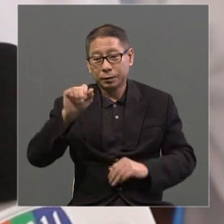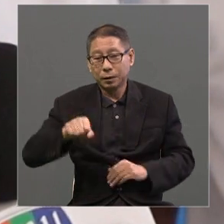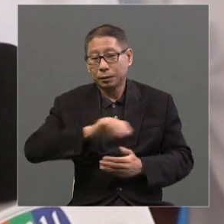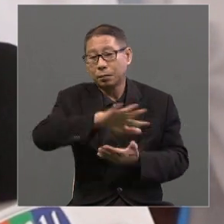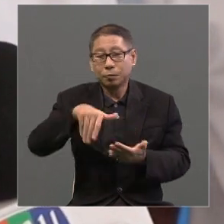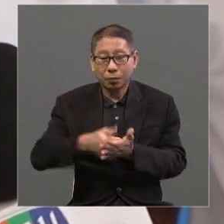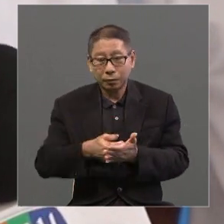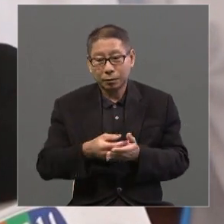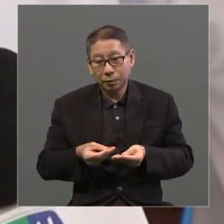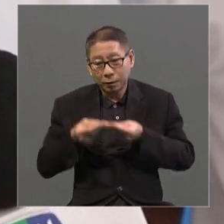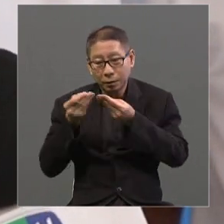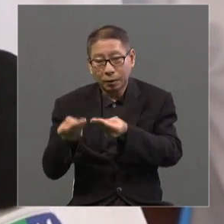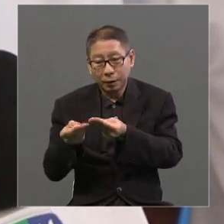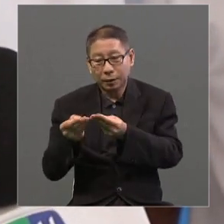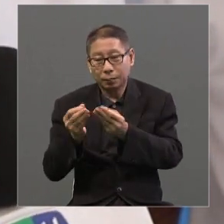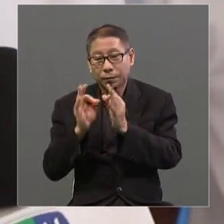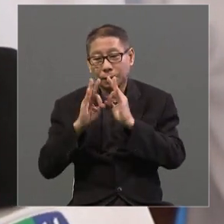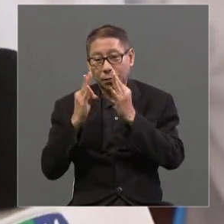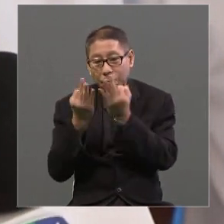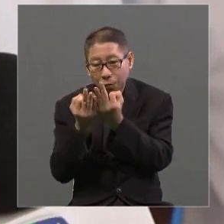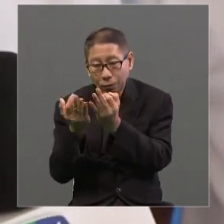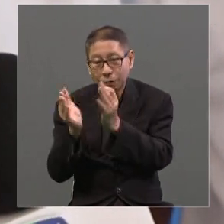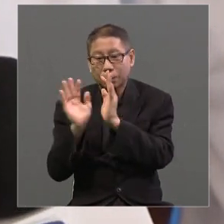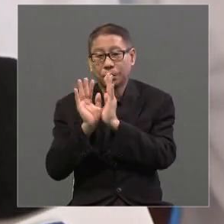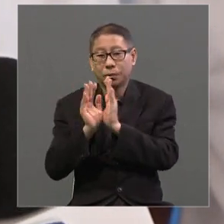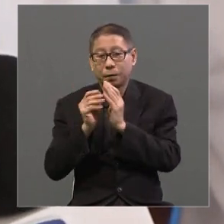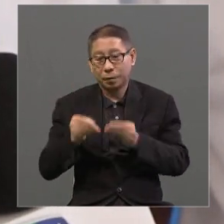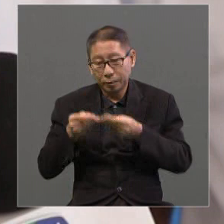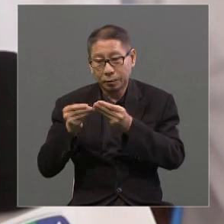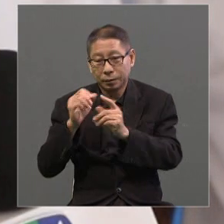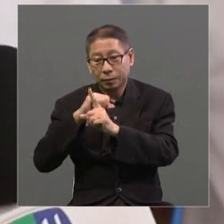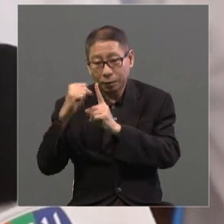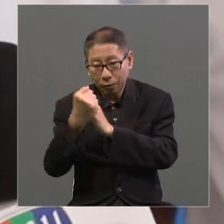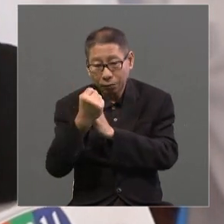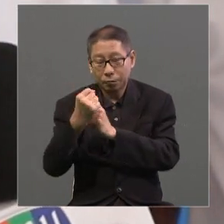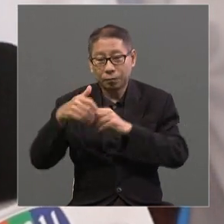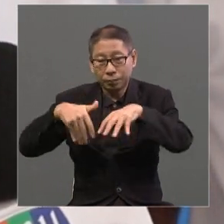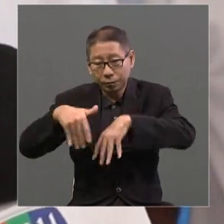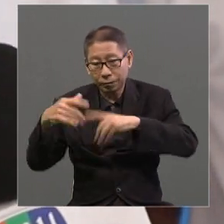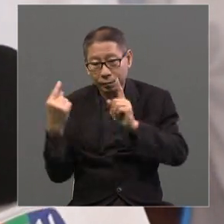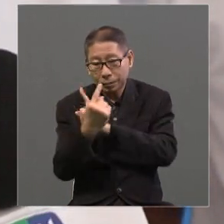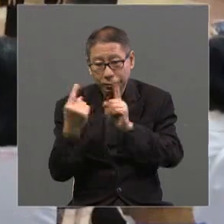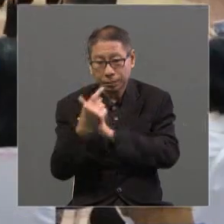ดีกลับสู่อ้อมอกของครอบครัวแล้วก็สู่สังคมและชุมชน